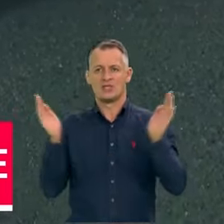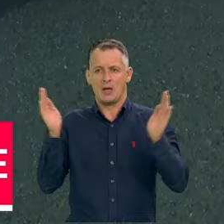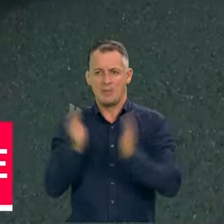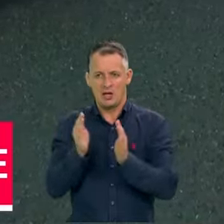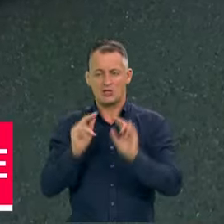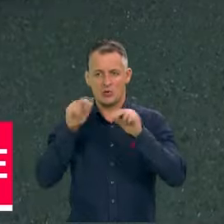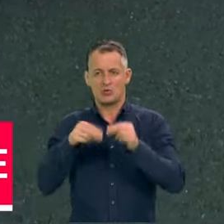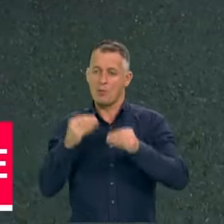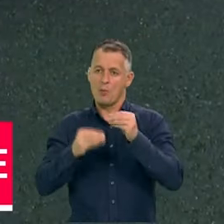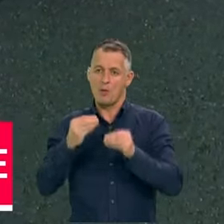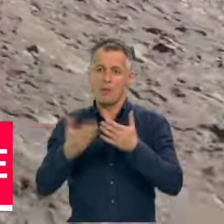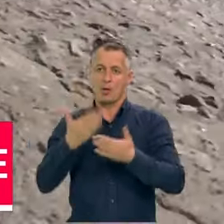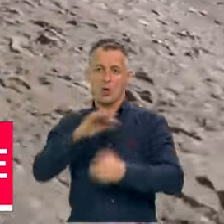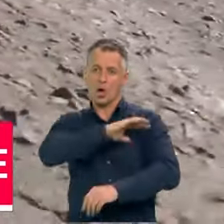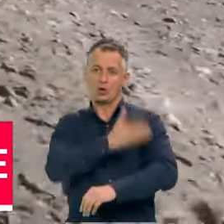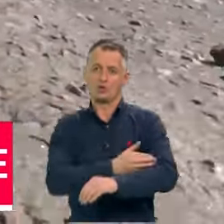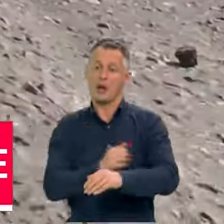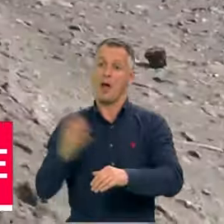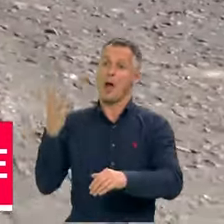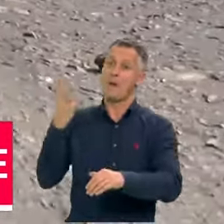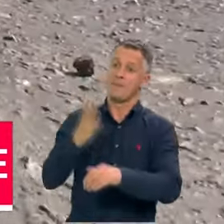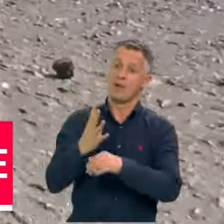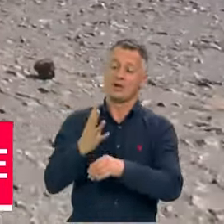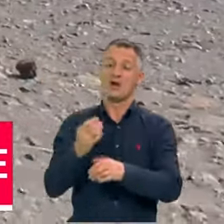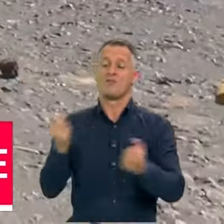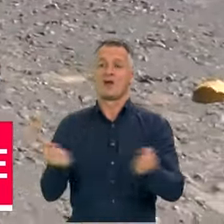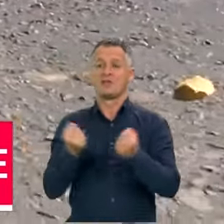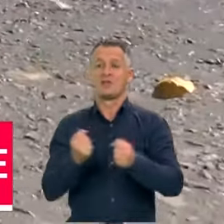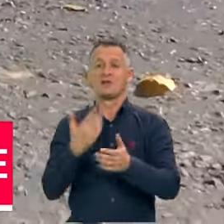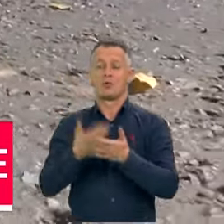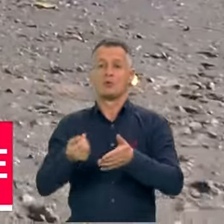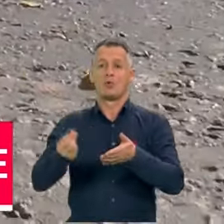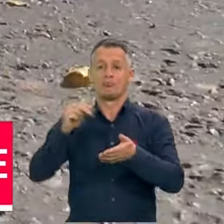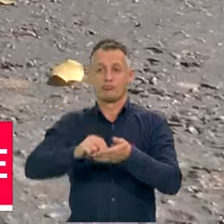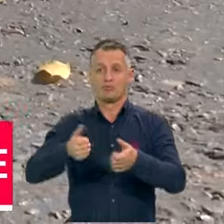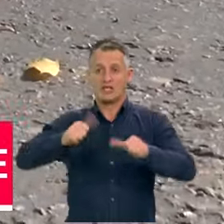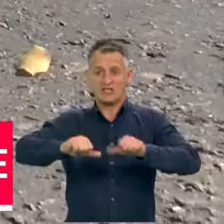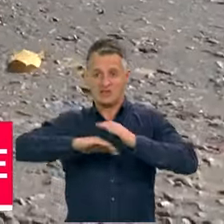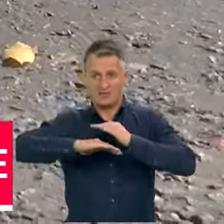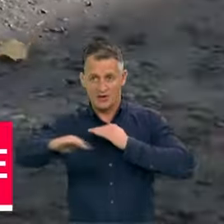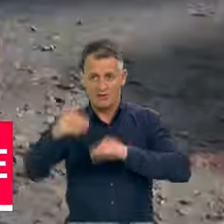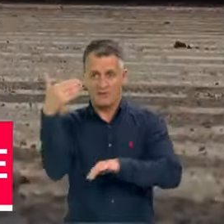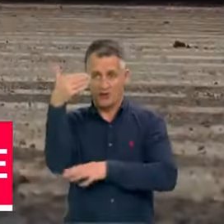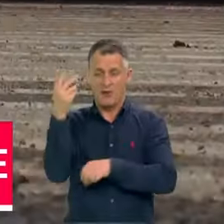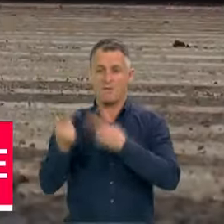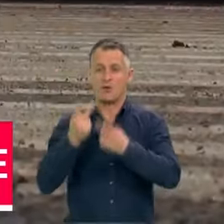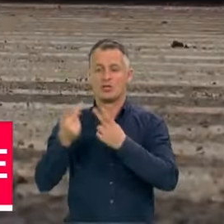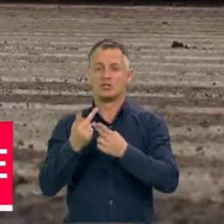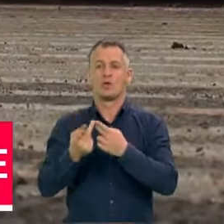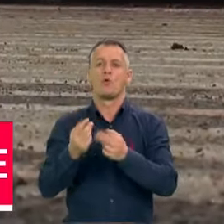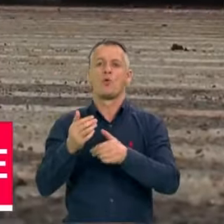o povară pentru autorități la a patra operațiune de asfaltare firma care se ocupă de reparații folosește o mixtură